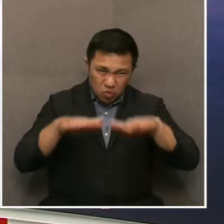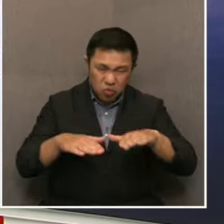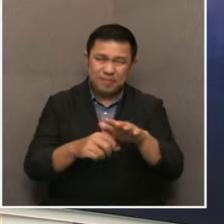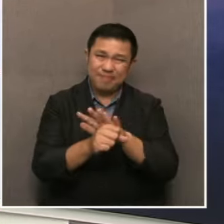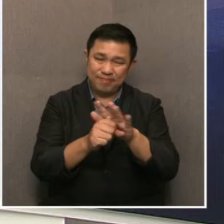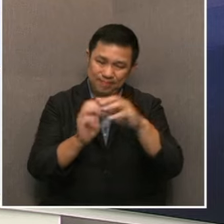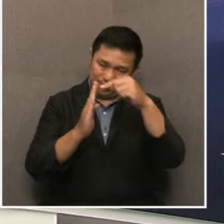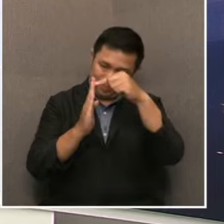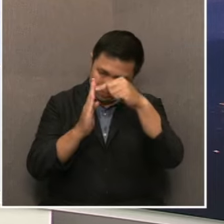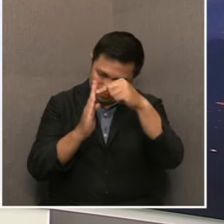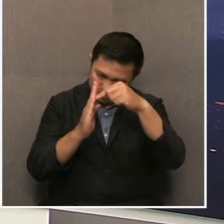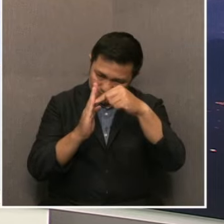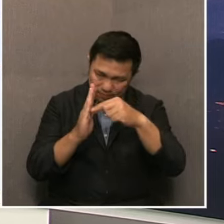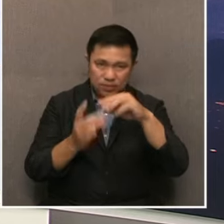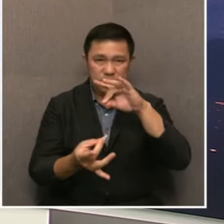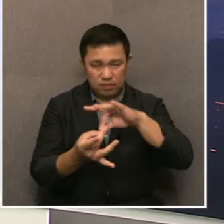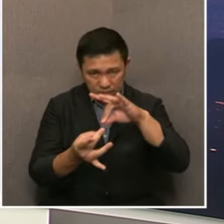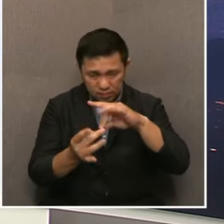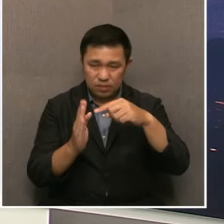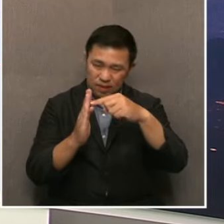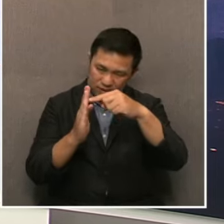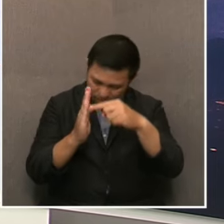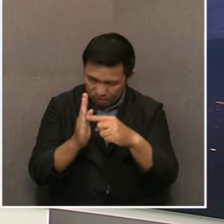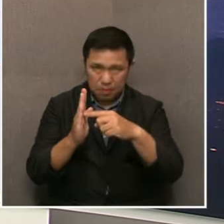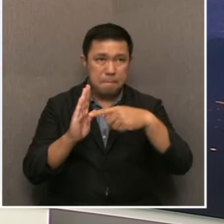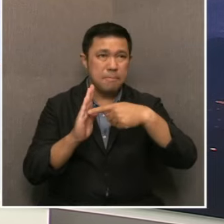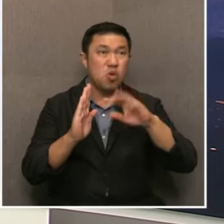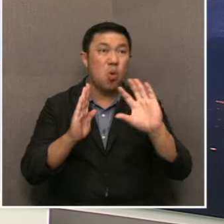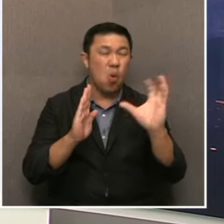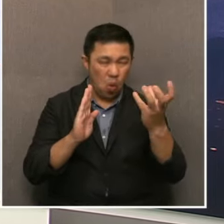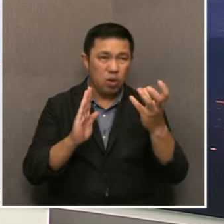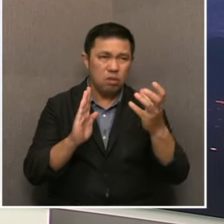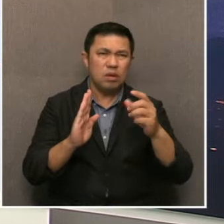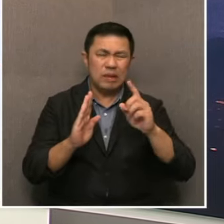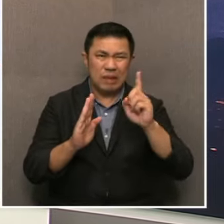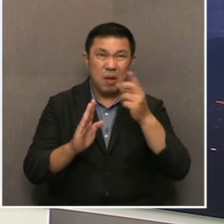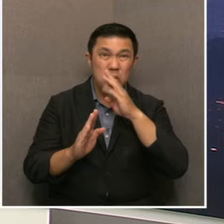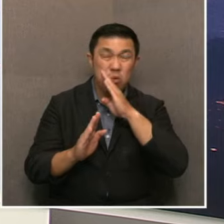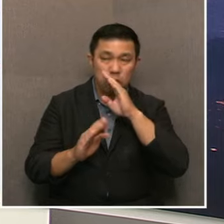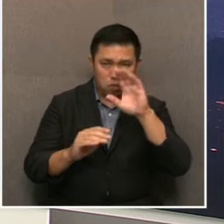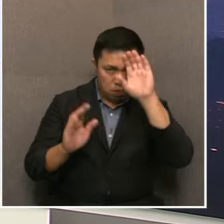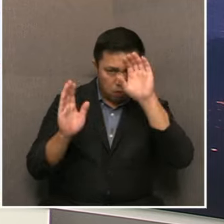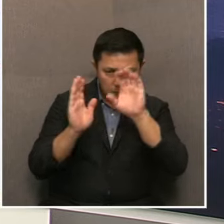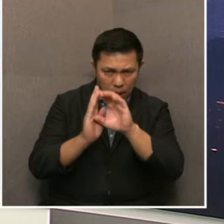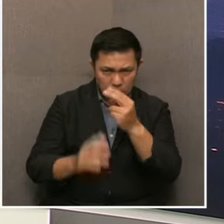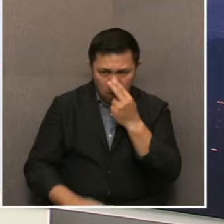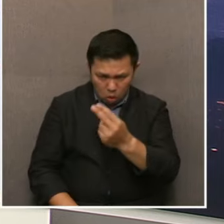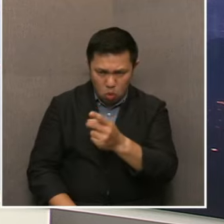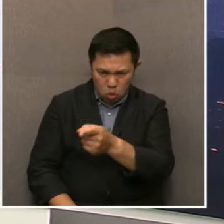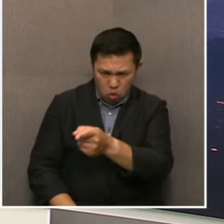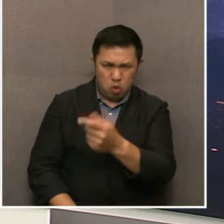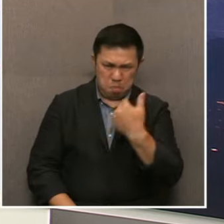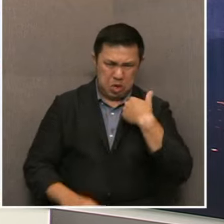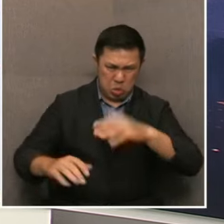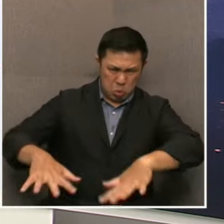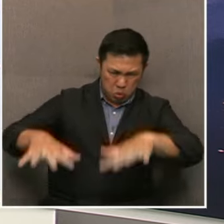ต่อไปยังจังหวัดอื่นๆอย่างสุโขทัยแล้วก็เตรียมจะไหลต่อไปพิษณุโลกแล้วแต่ว่าจริงๆแล้วเนี่ยถ้าดูภาพดีๆจะเห็นได้ว่าบางจุดยังคงมีน้ำท่วม